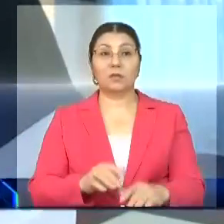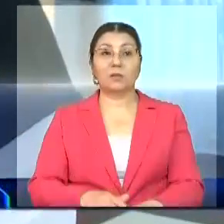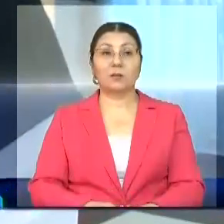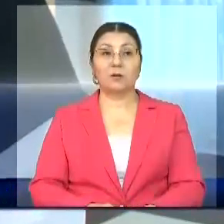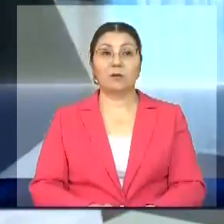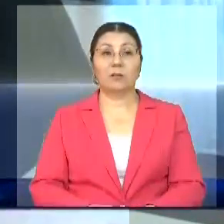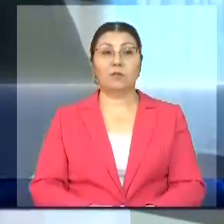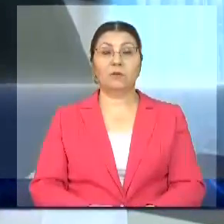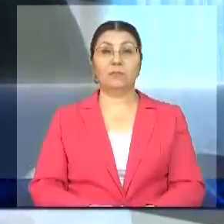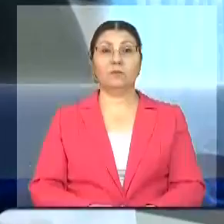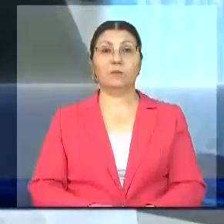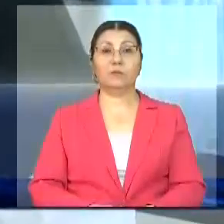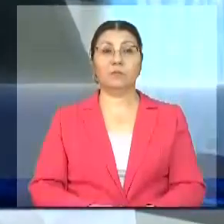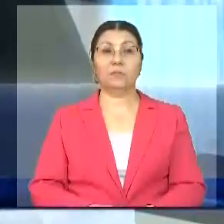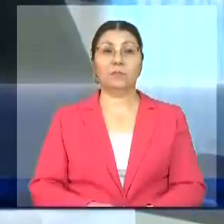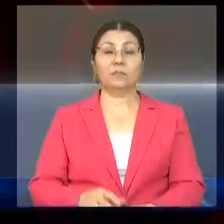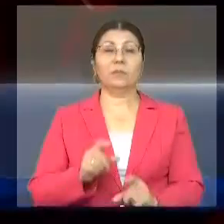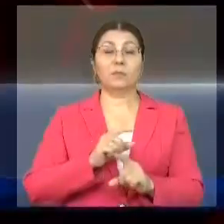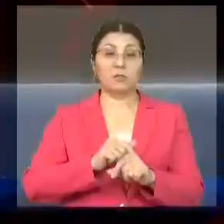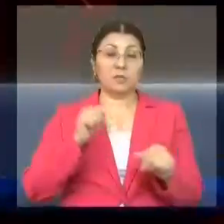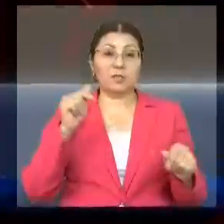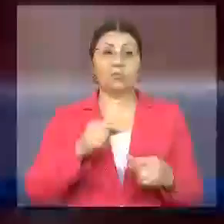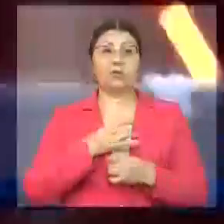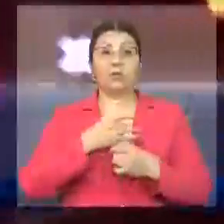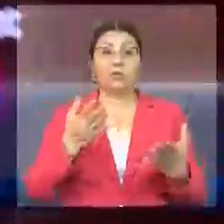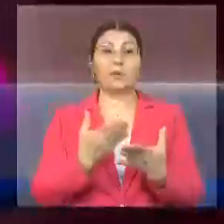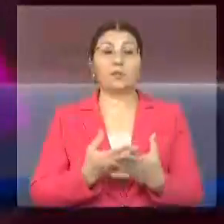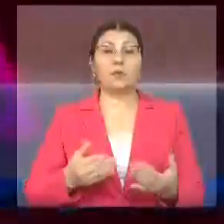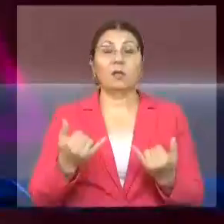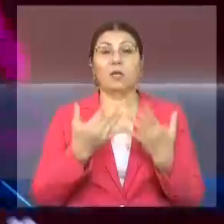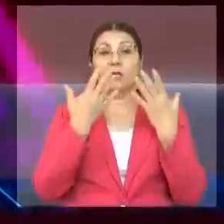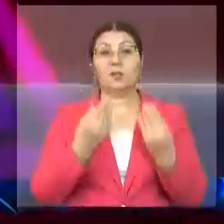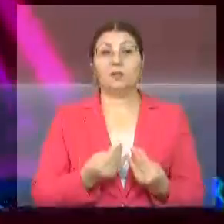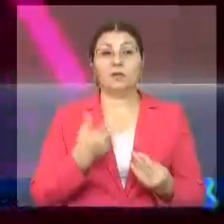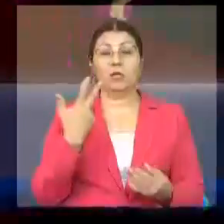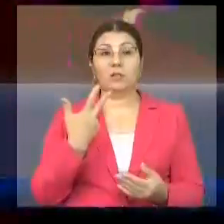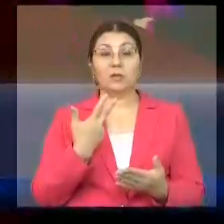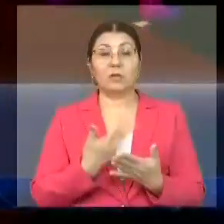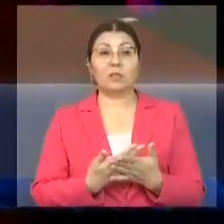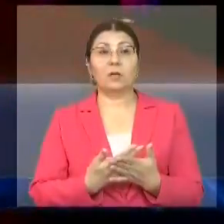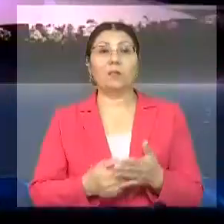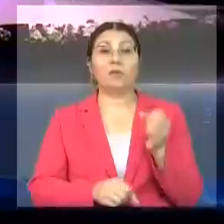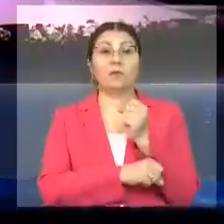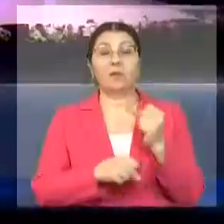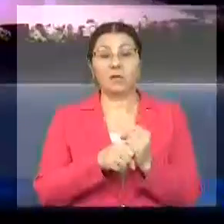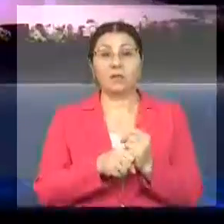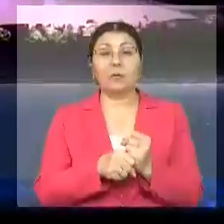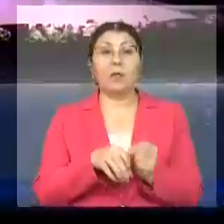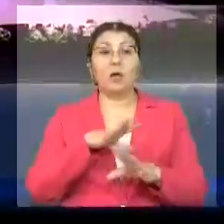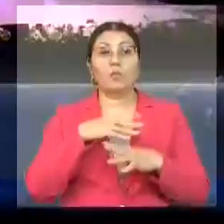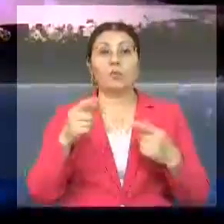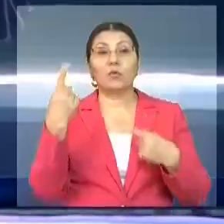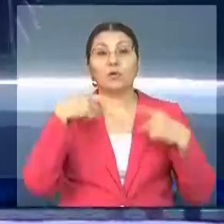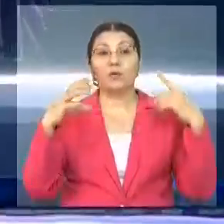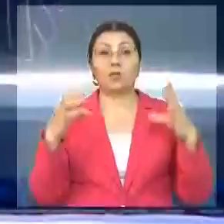с ощущение праздника. К слову, областная филармония на сегодняшний день – это 305 работников и 10 творческих коллективов, в